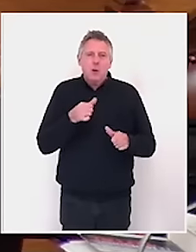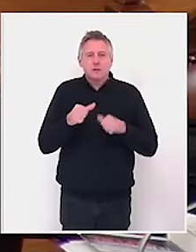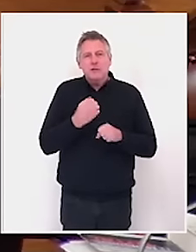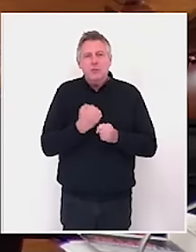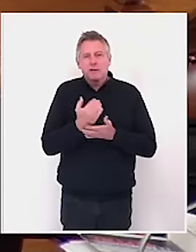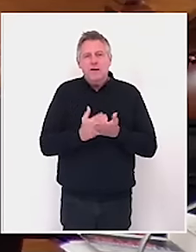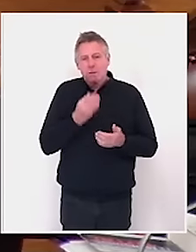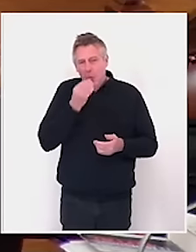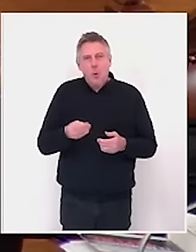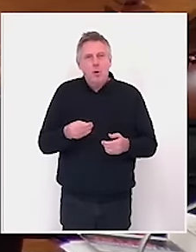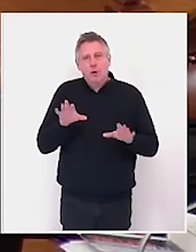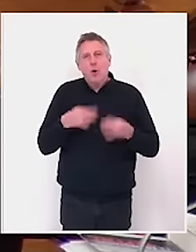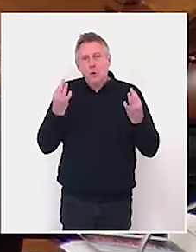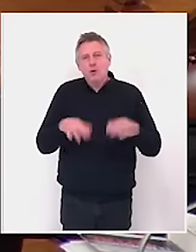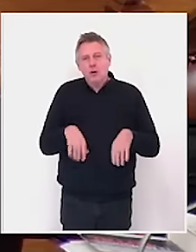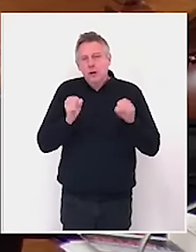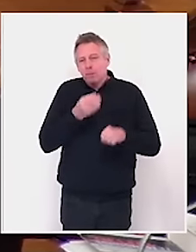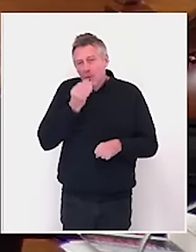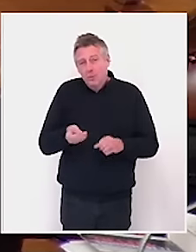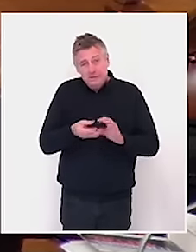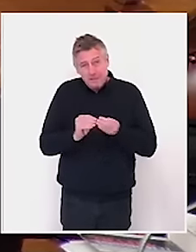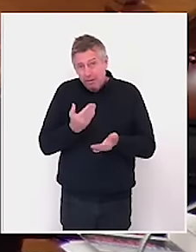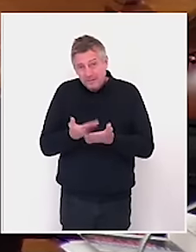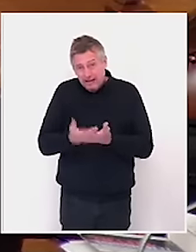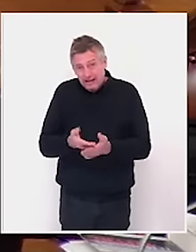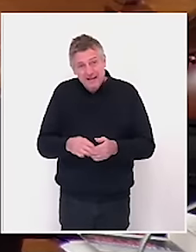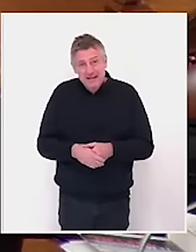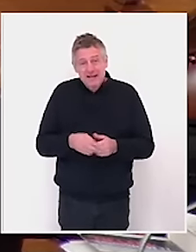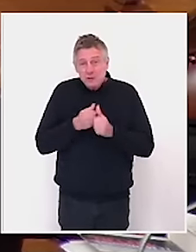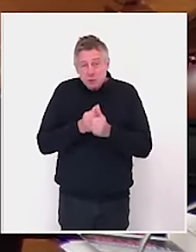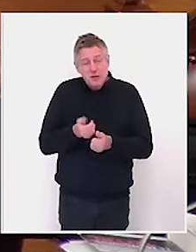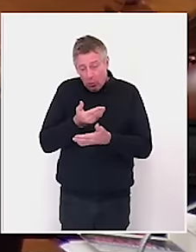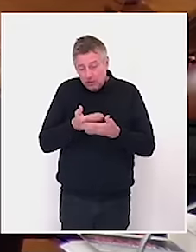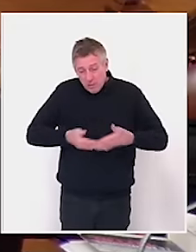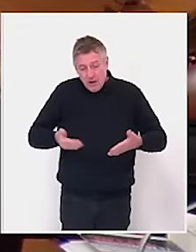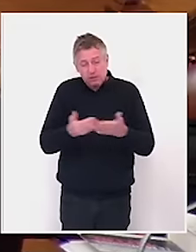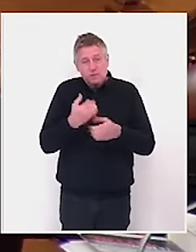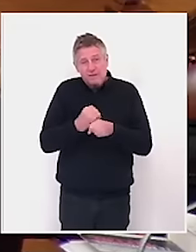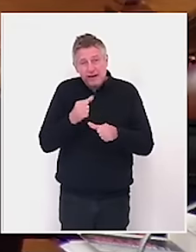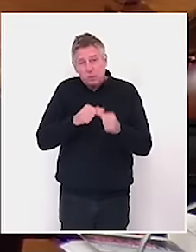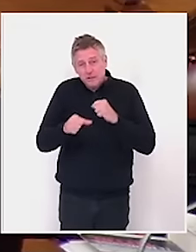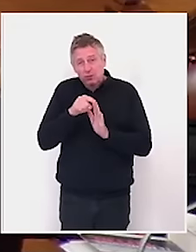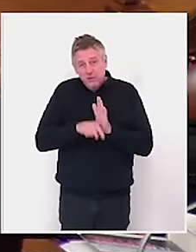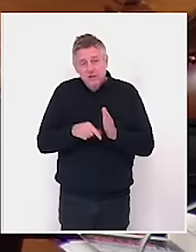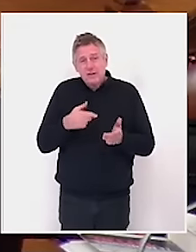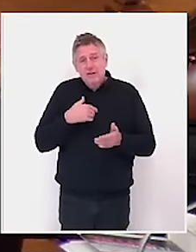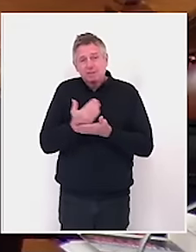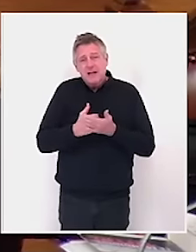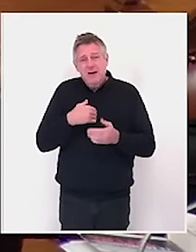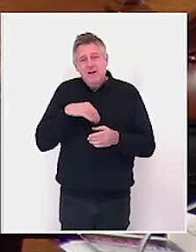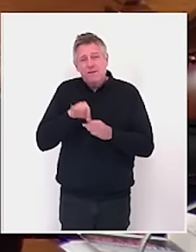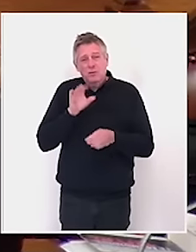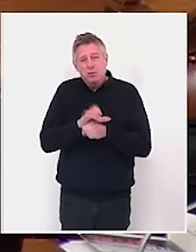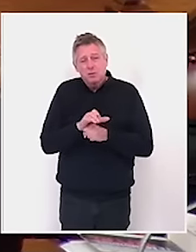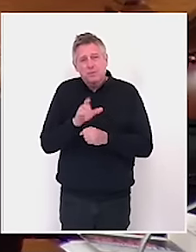eh bien, en général, on arrive à recruter. Donc ça pose ces problèmes-là, à la fois de conditions de travail, d'effectifs et de salaire. Donc ça, c'est la raison pour laquelle on vote contre.